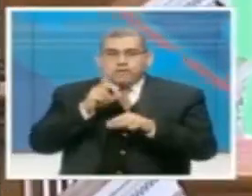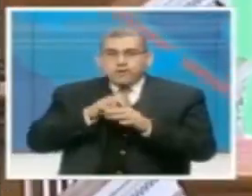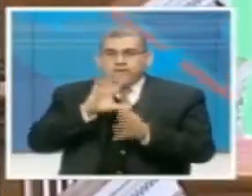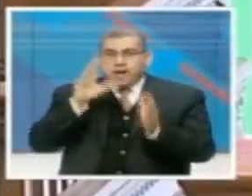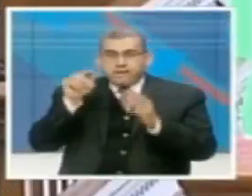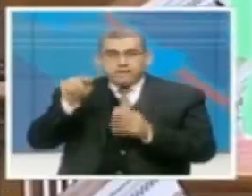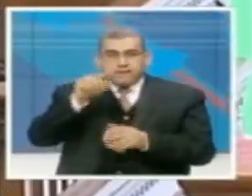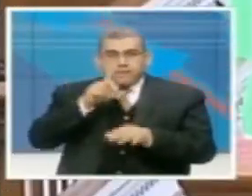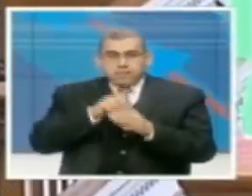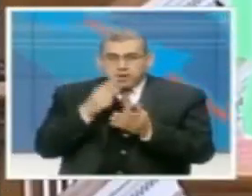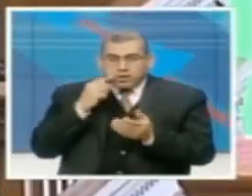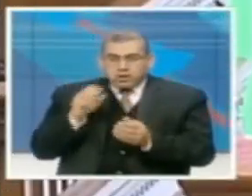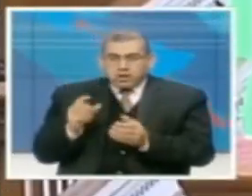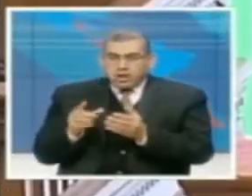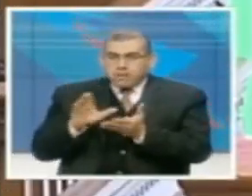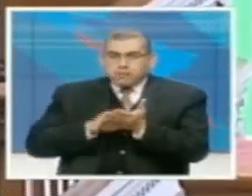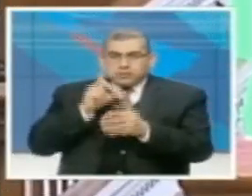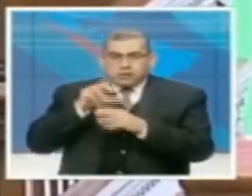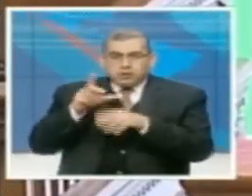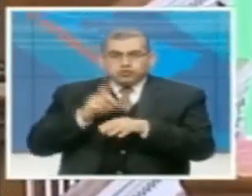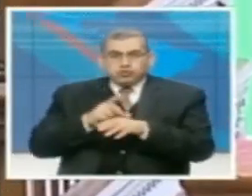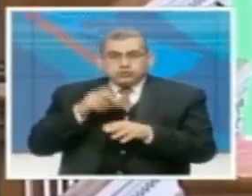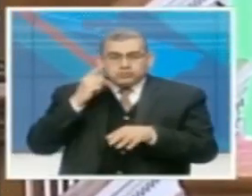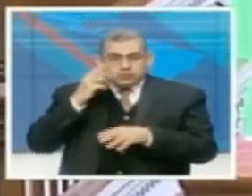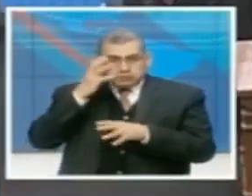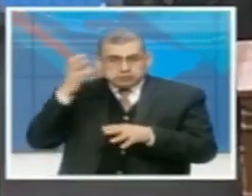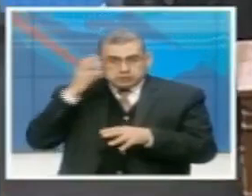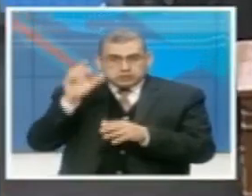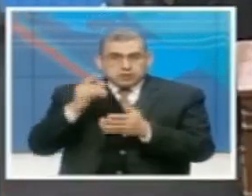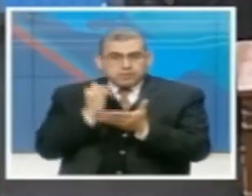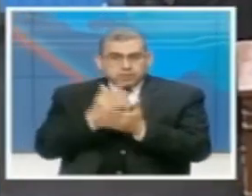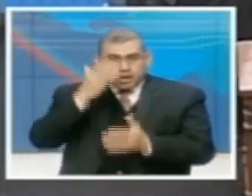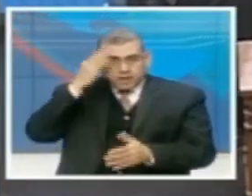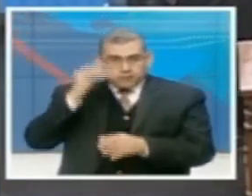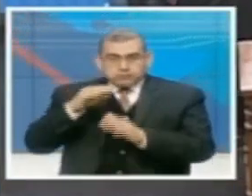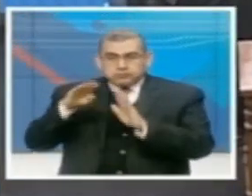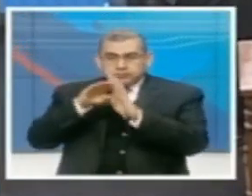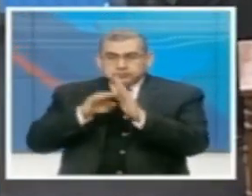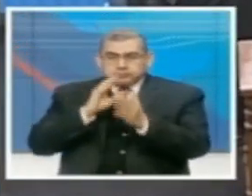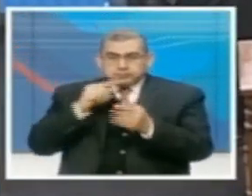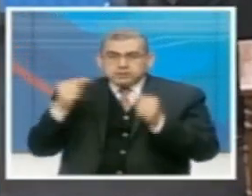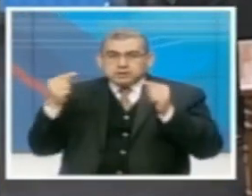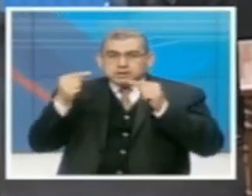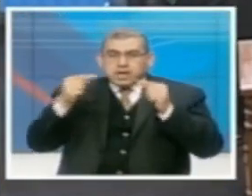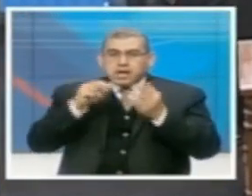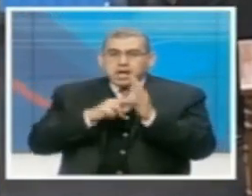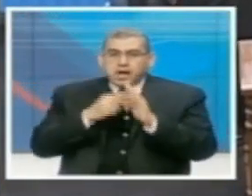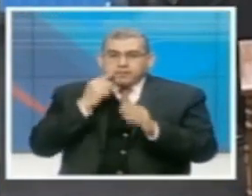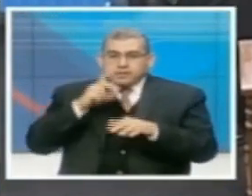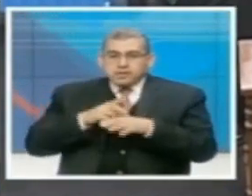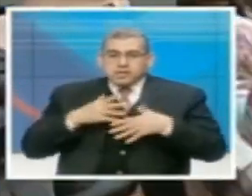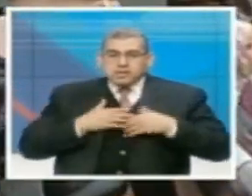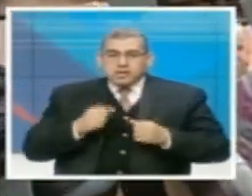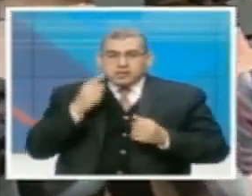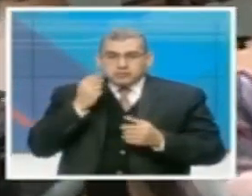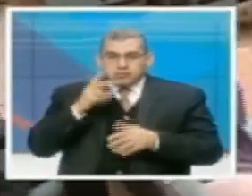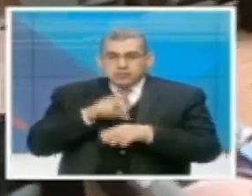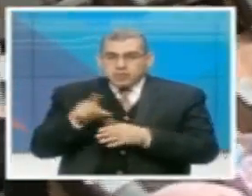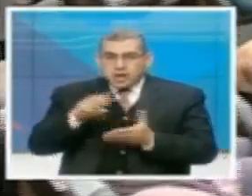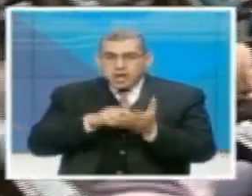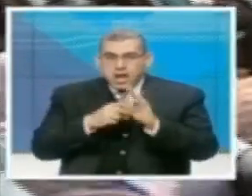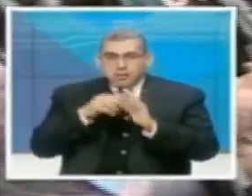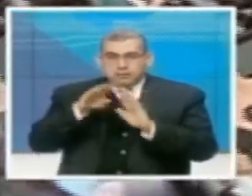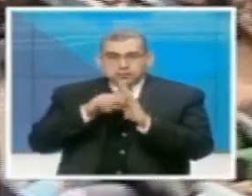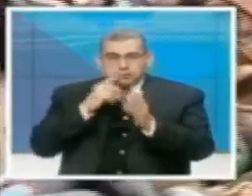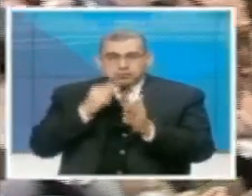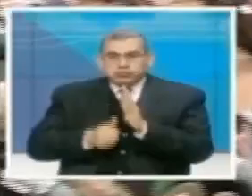العالم، وبمشاركة عدد من الجهات المعنية والمختصة تم استعراض التحديات التي تواجه الأنظمة الصحية لتلك الأمراض والتجارب